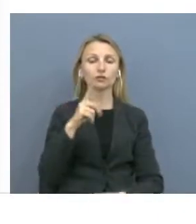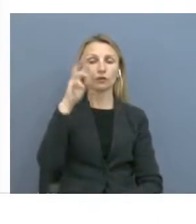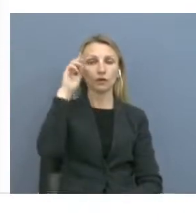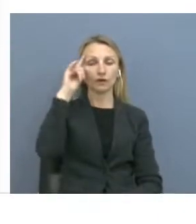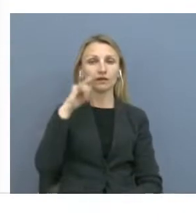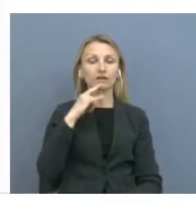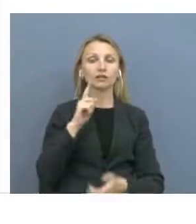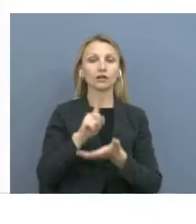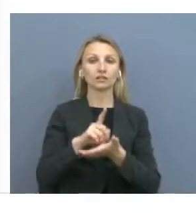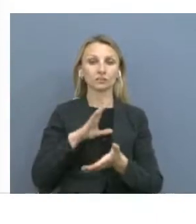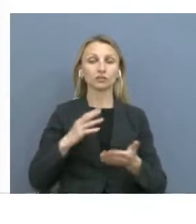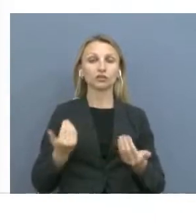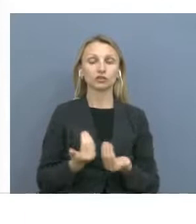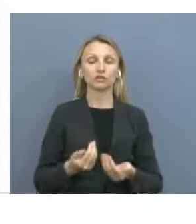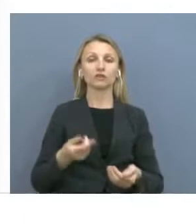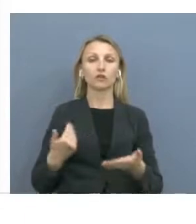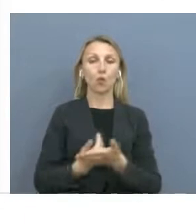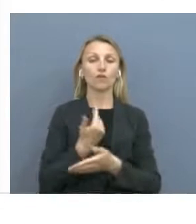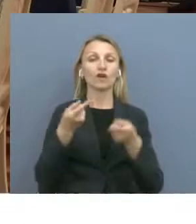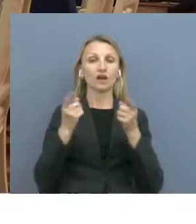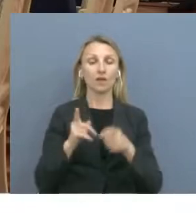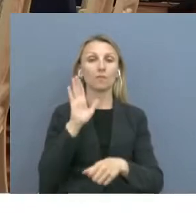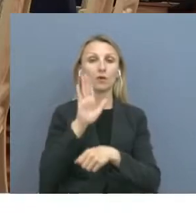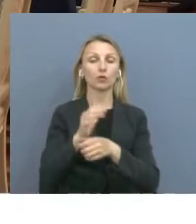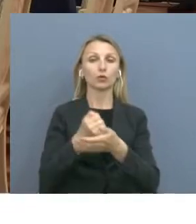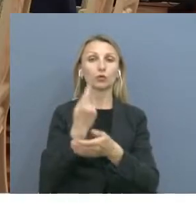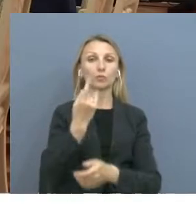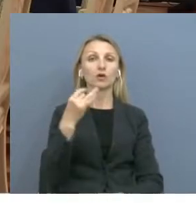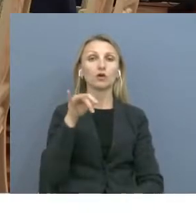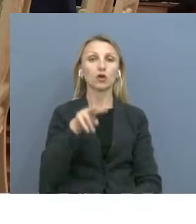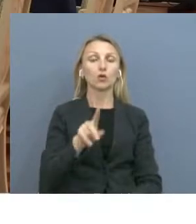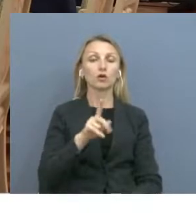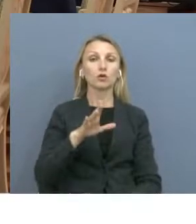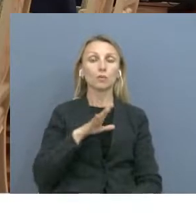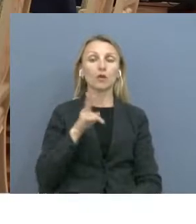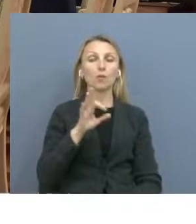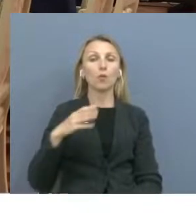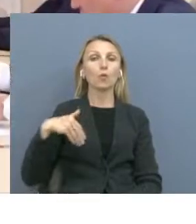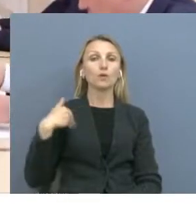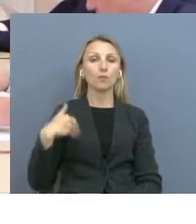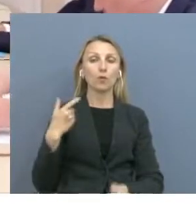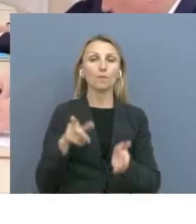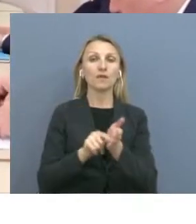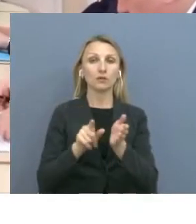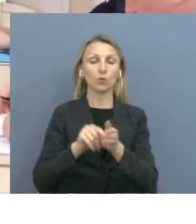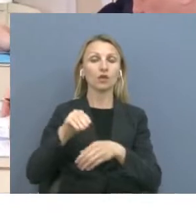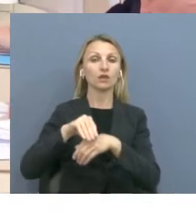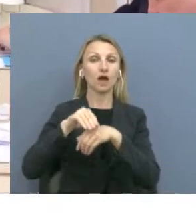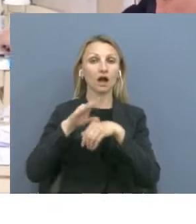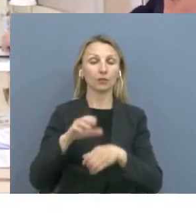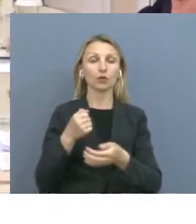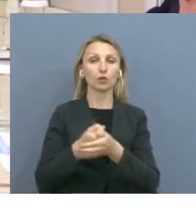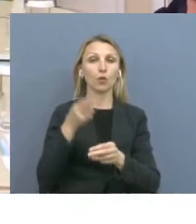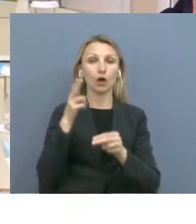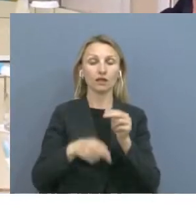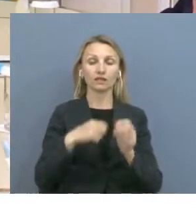жить в новых реалиях. Правительству дано поручение до 1 июля разработать подходы по использованию пенсионных накоплений. До конца